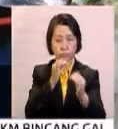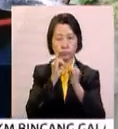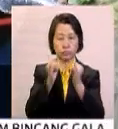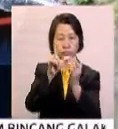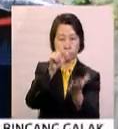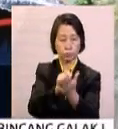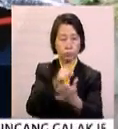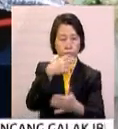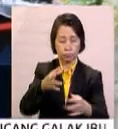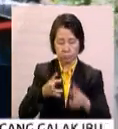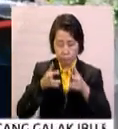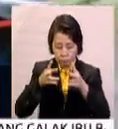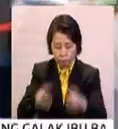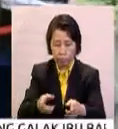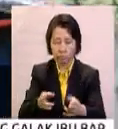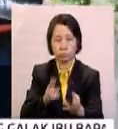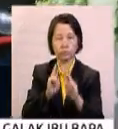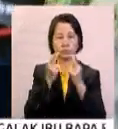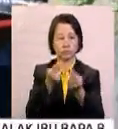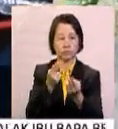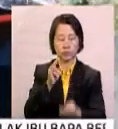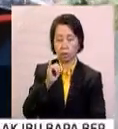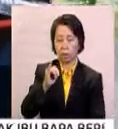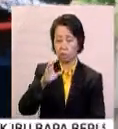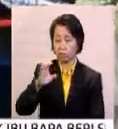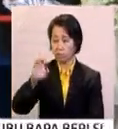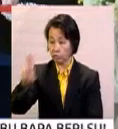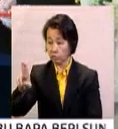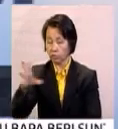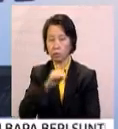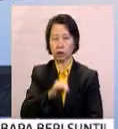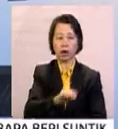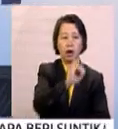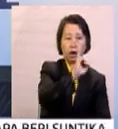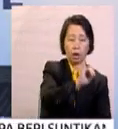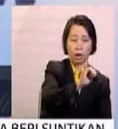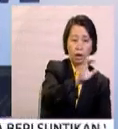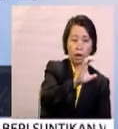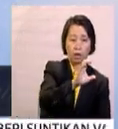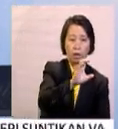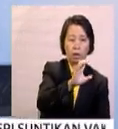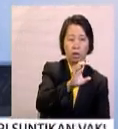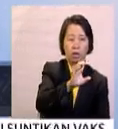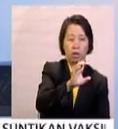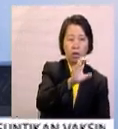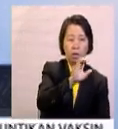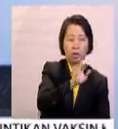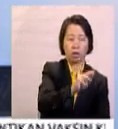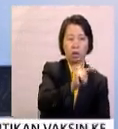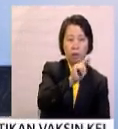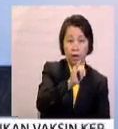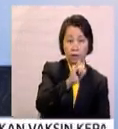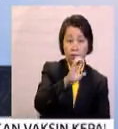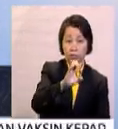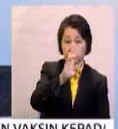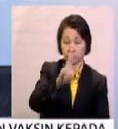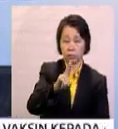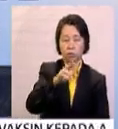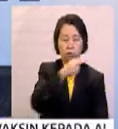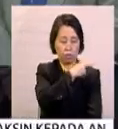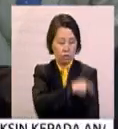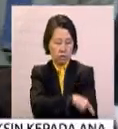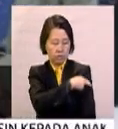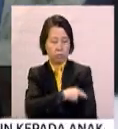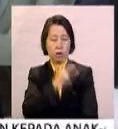media selepas merasmikan unit rawatan rapi ICU dan unit rawatan rapi neonatal NICU di